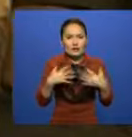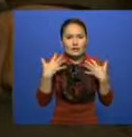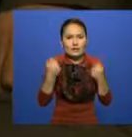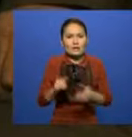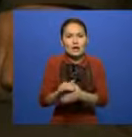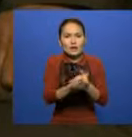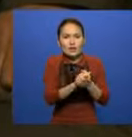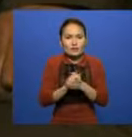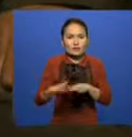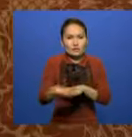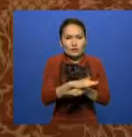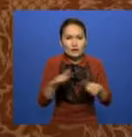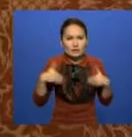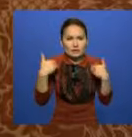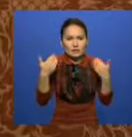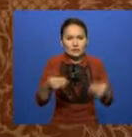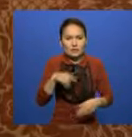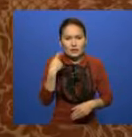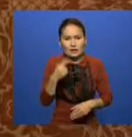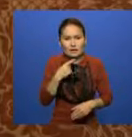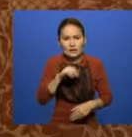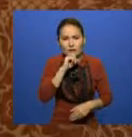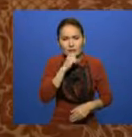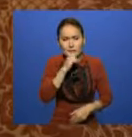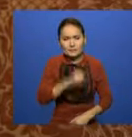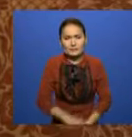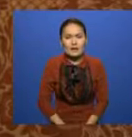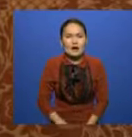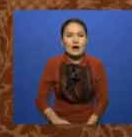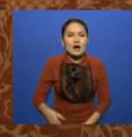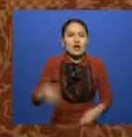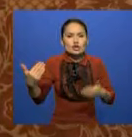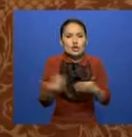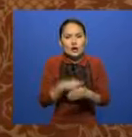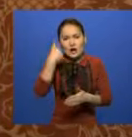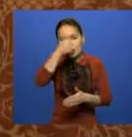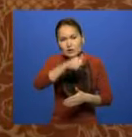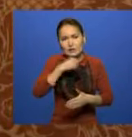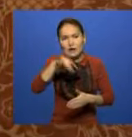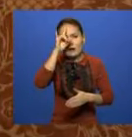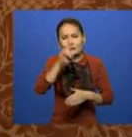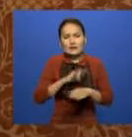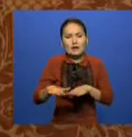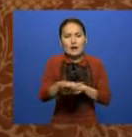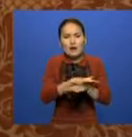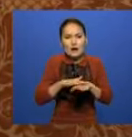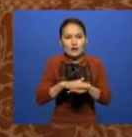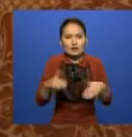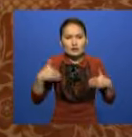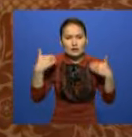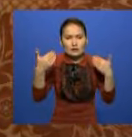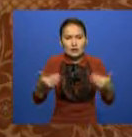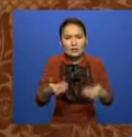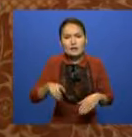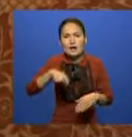татулық тілеп отырам дейді қария. Жаңа жыл барша Қазақстан халқына қуаныш сыйласын. Ұрпағымыз аман болып, ешқашан соғыс